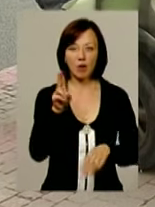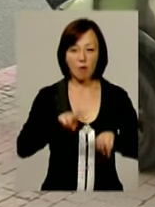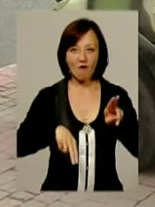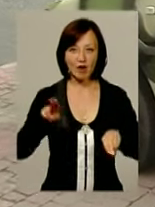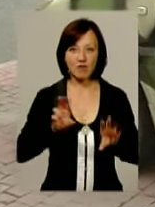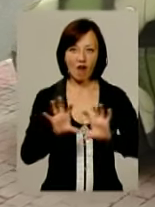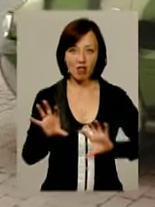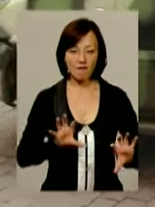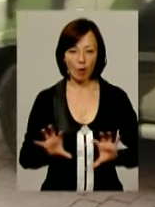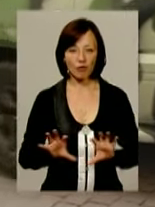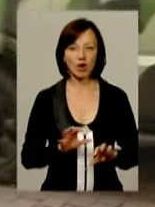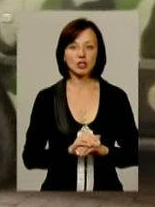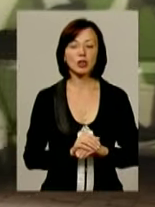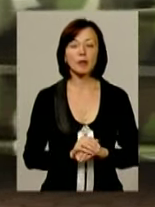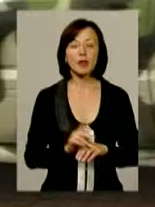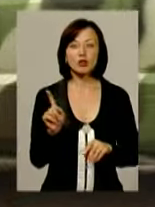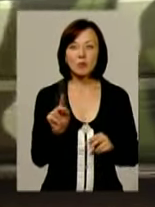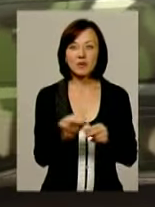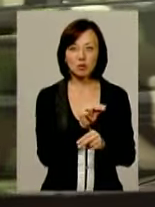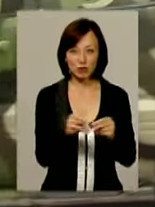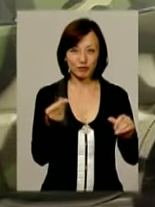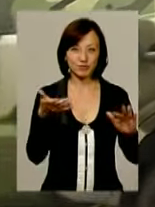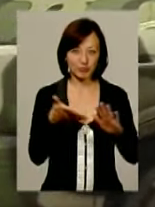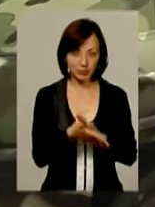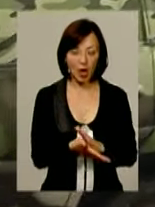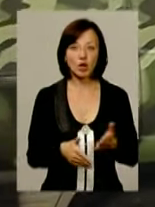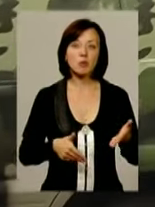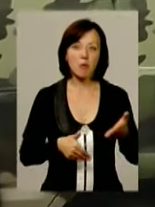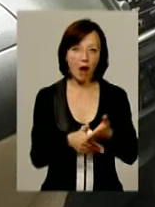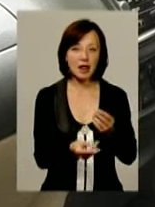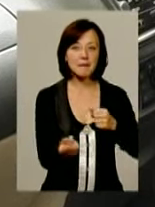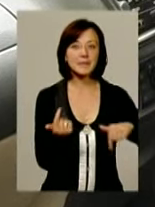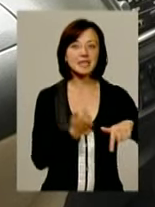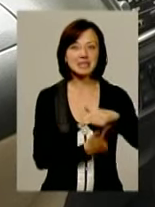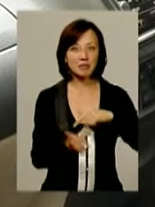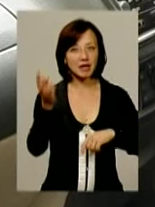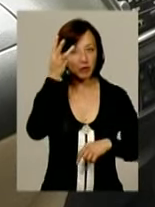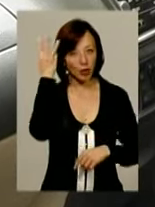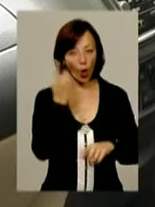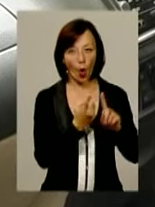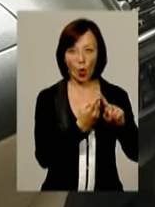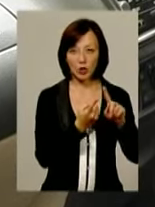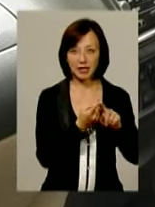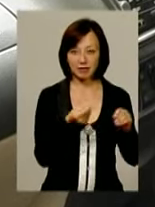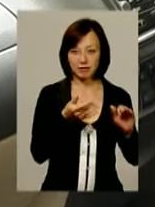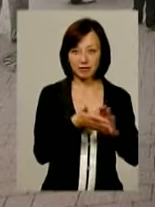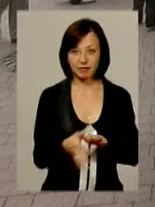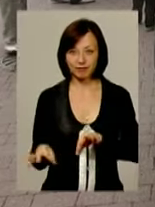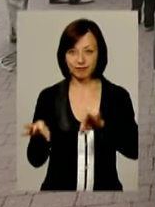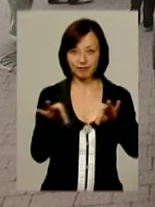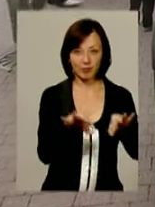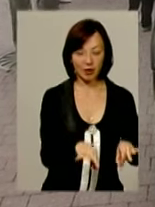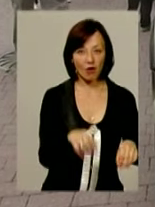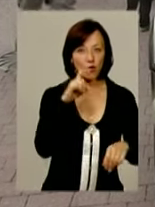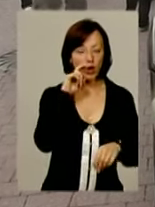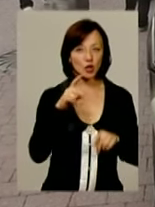Аби відремонтувати автівку, витратили чималі кошти, допомагали підприємці Хмельницького. Один із них взяв на себе витрати, щоб машину доставили в